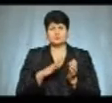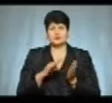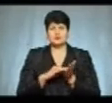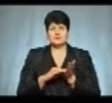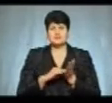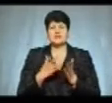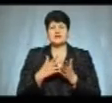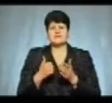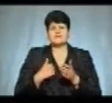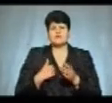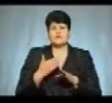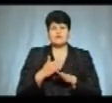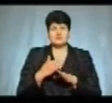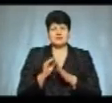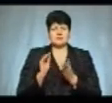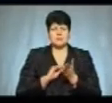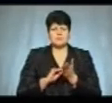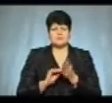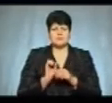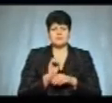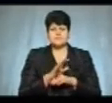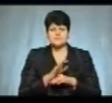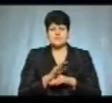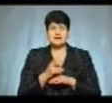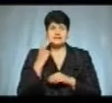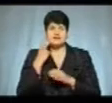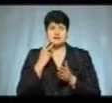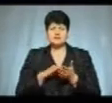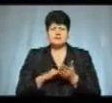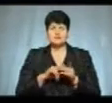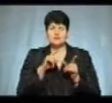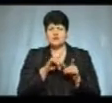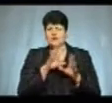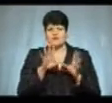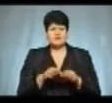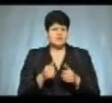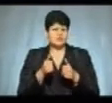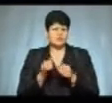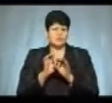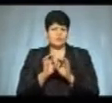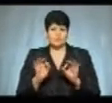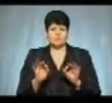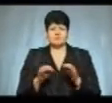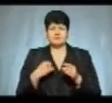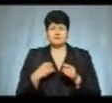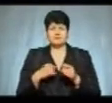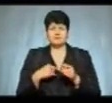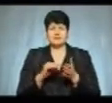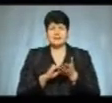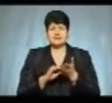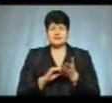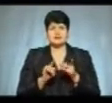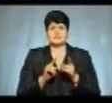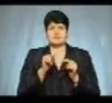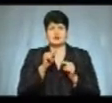яка воєнна частина, ми йому відписували. Він завжди писав, що в нього все добре, що він нічого не писав, не описував такого, що